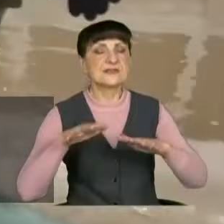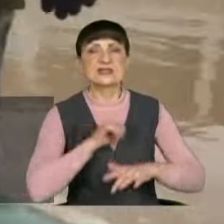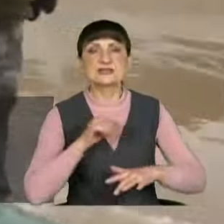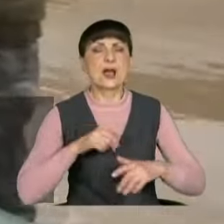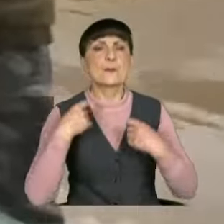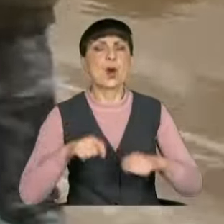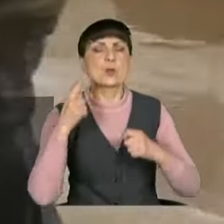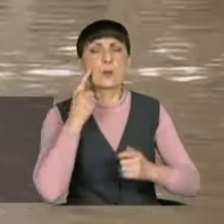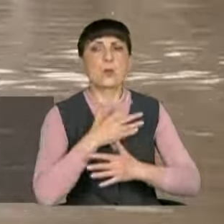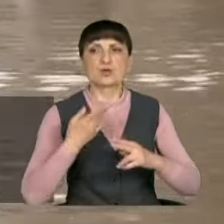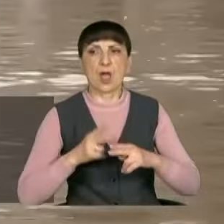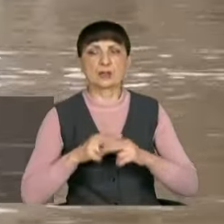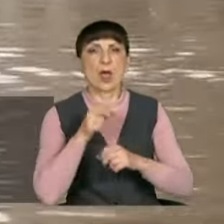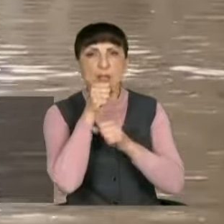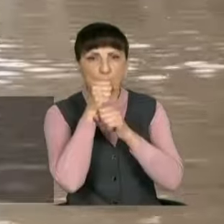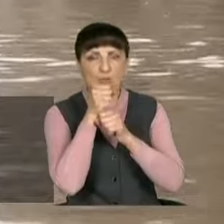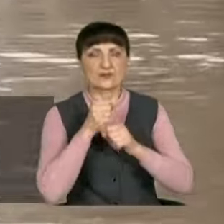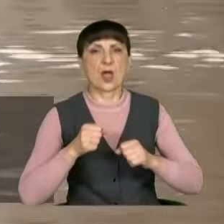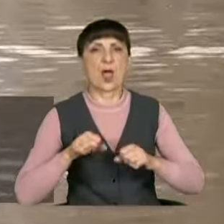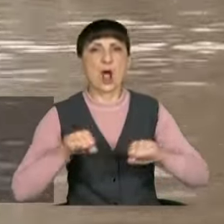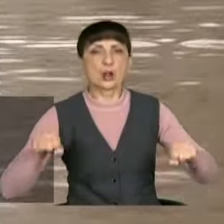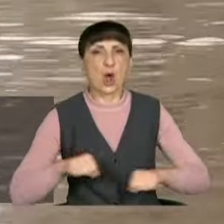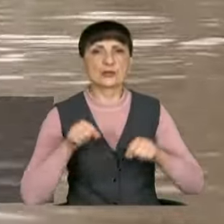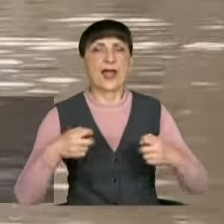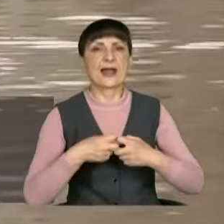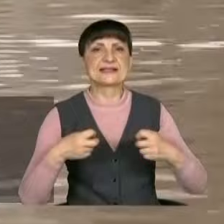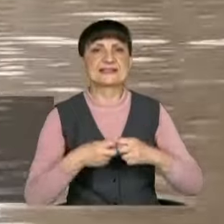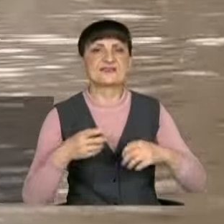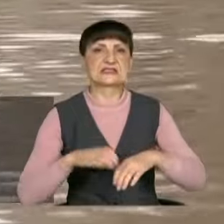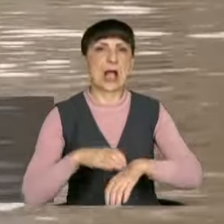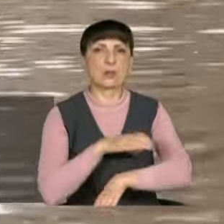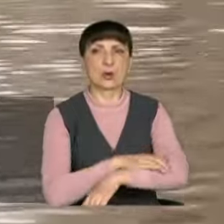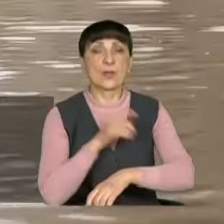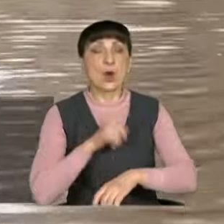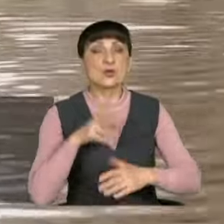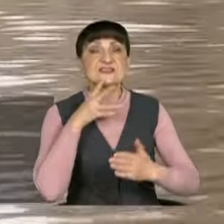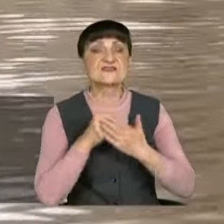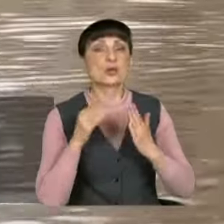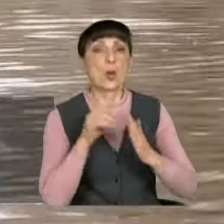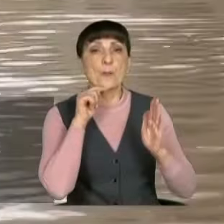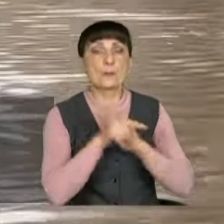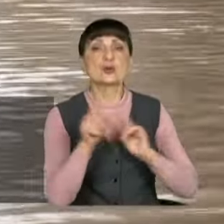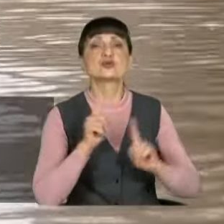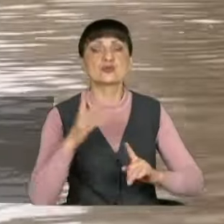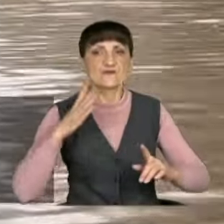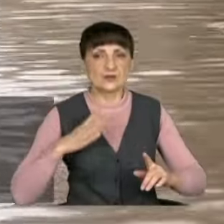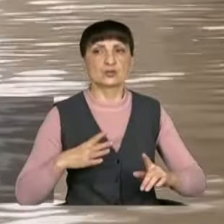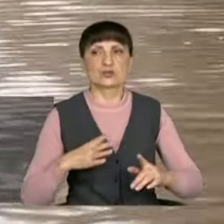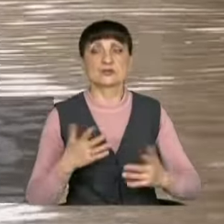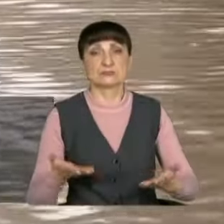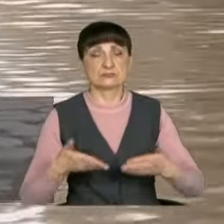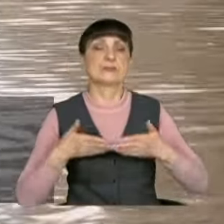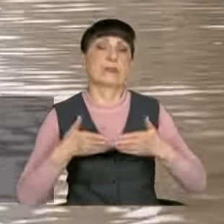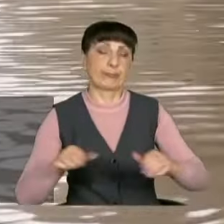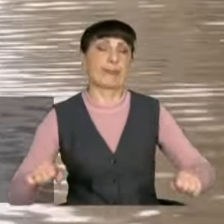Актобе сейчас это вот такие надувные лодки и резиновые сапоги. Жители, чтобы попасть в свои дома, вынуждены буквально